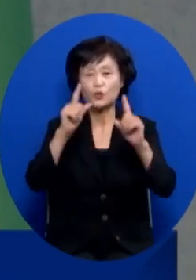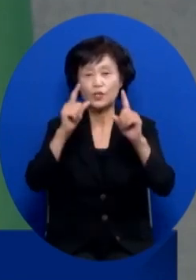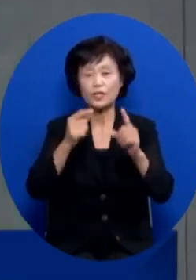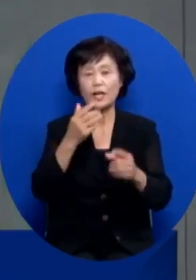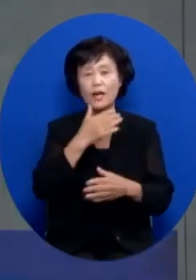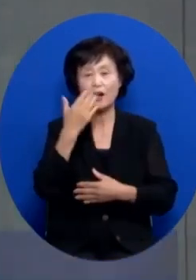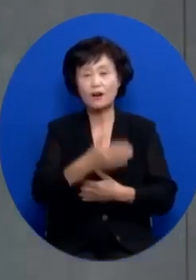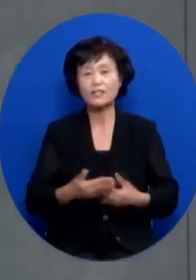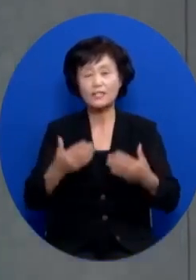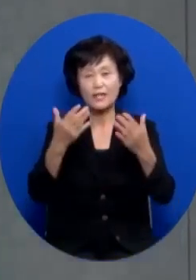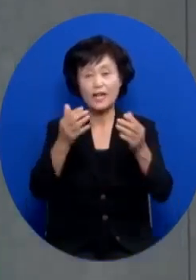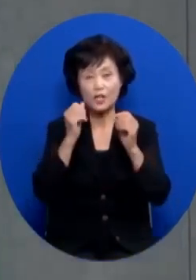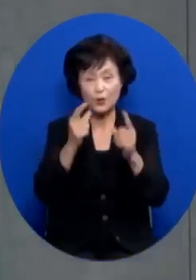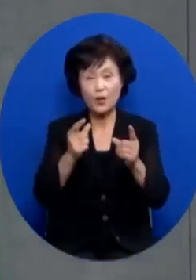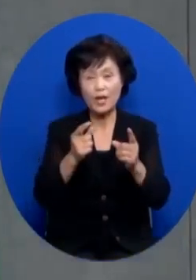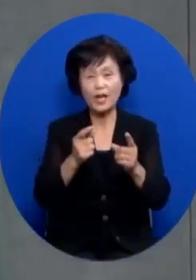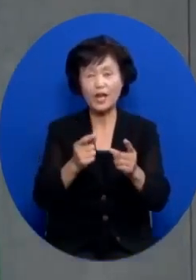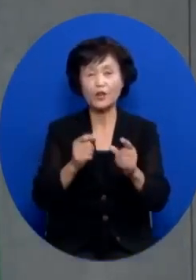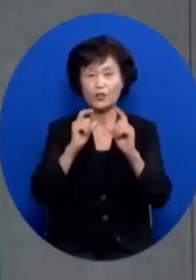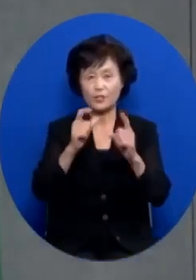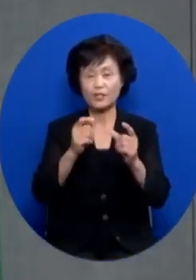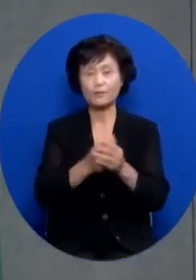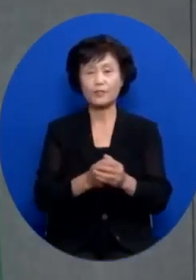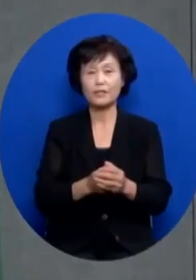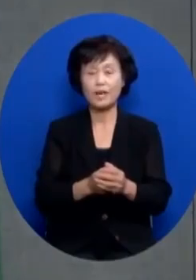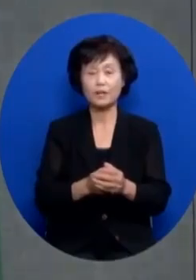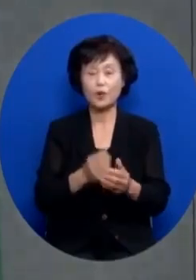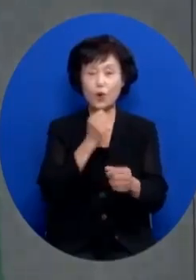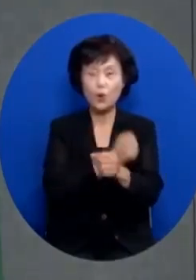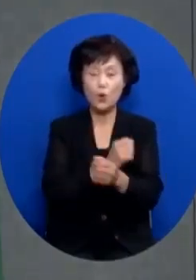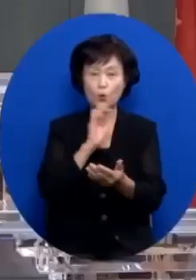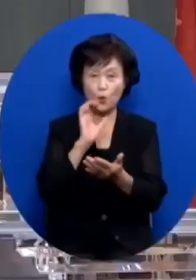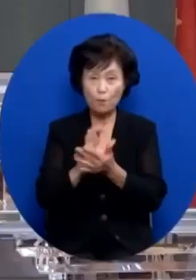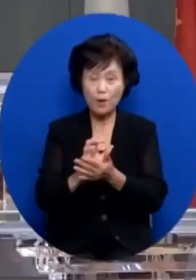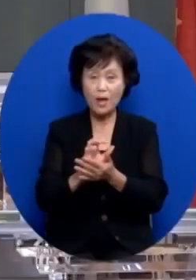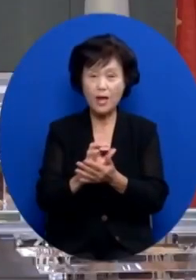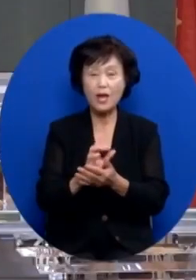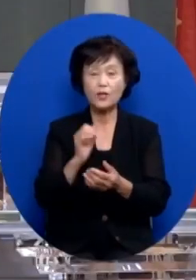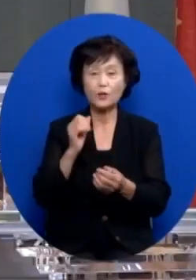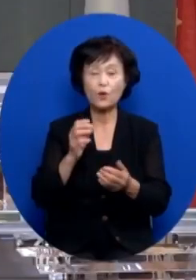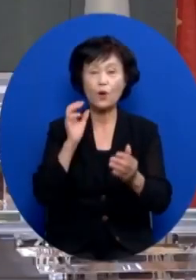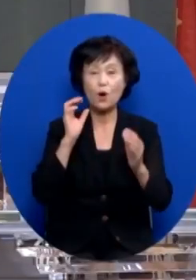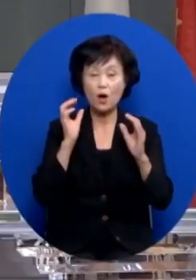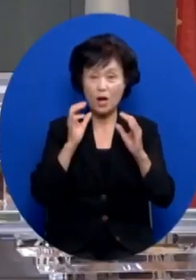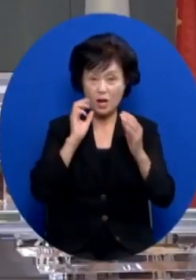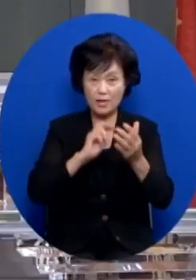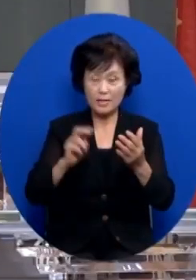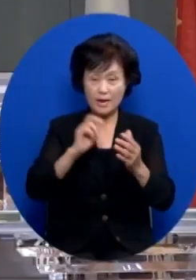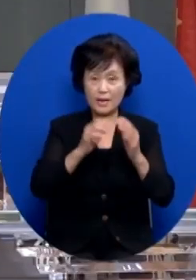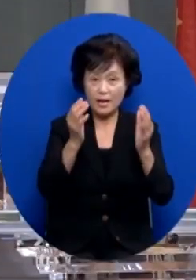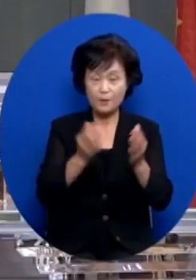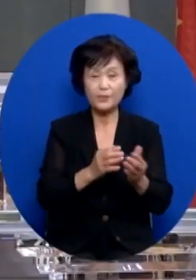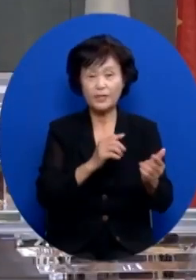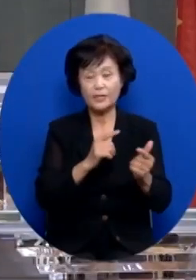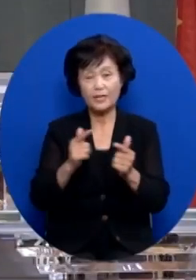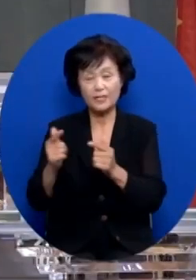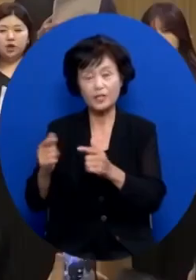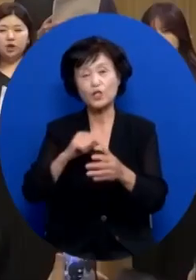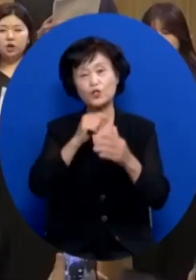축원합니다. 이어 대성전 봉헌과 공로패 전달, 국립합창단 등의 축하 무대가 이어졌습니다.